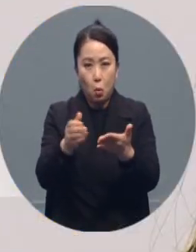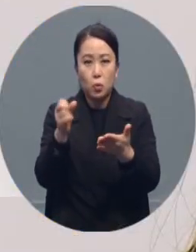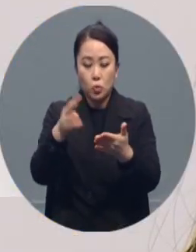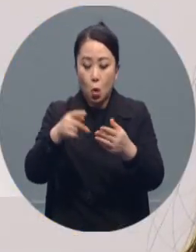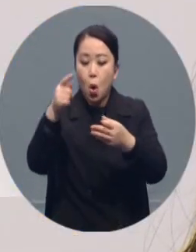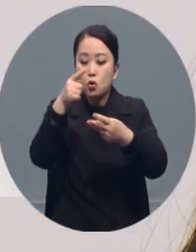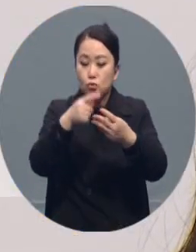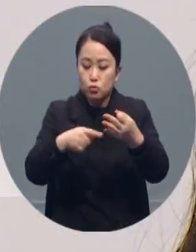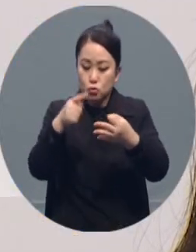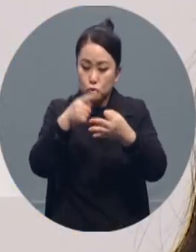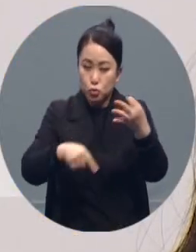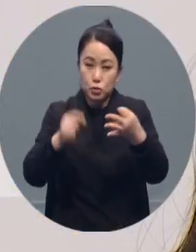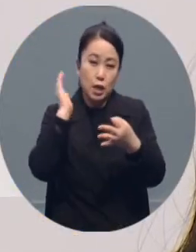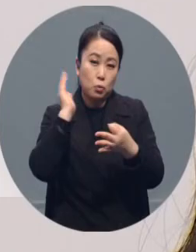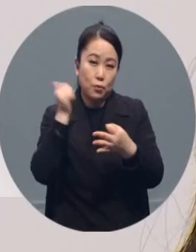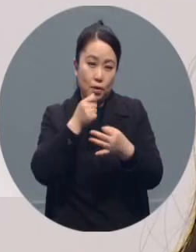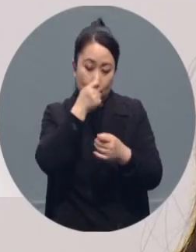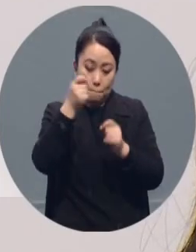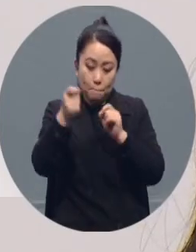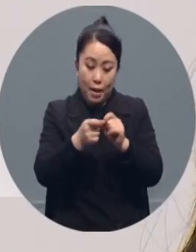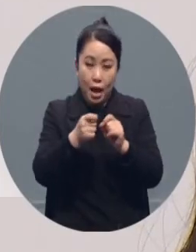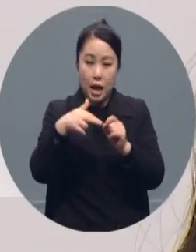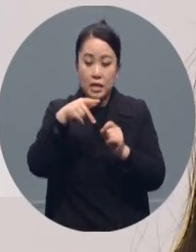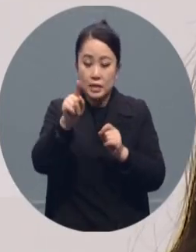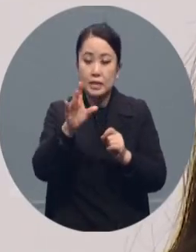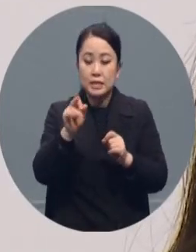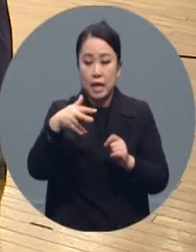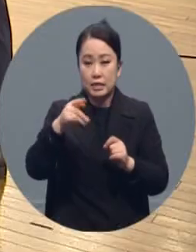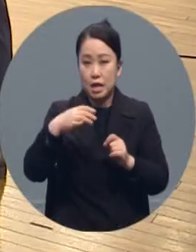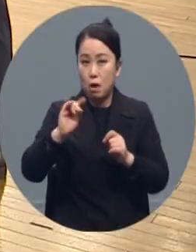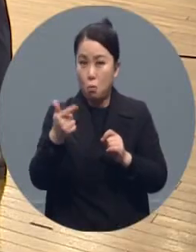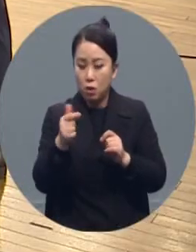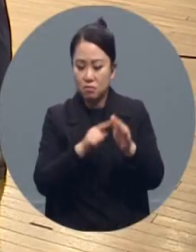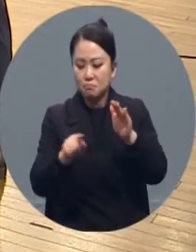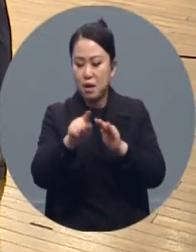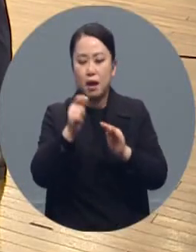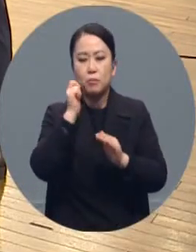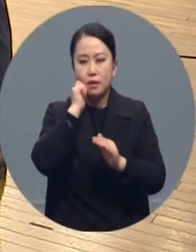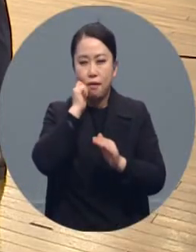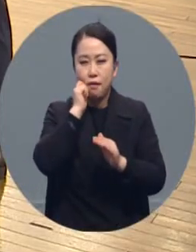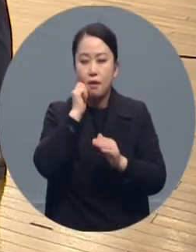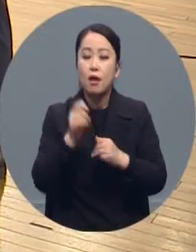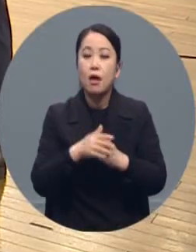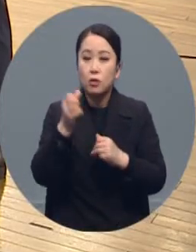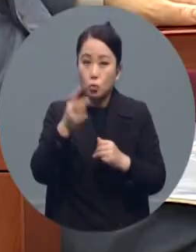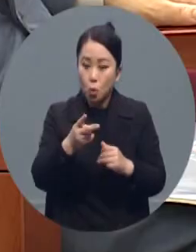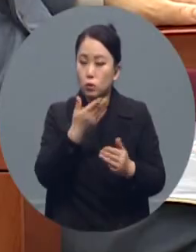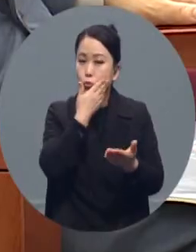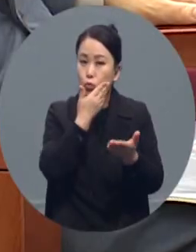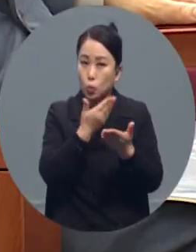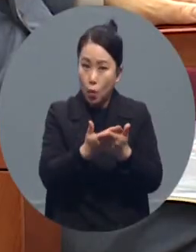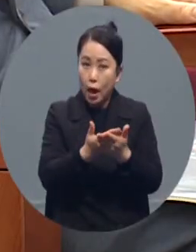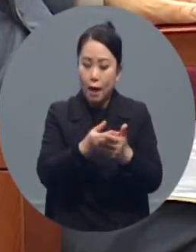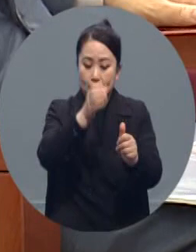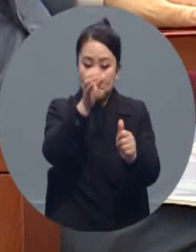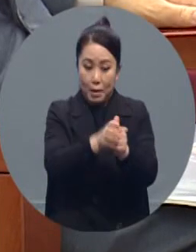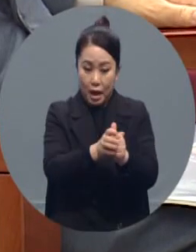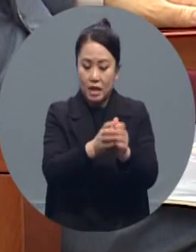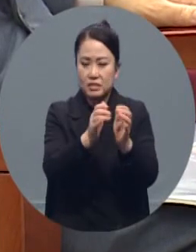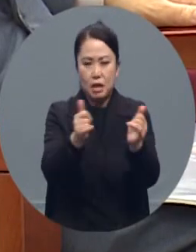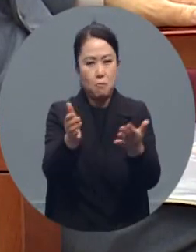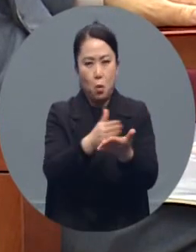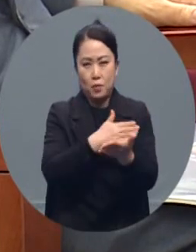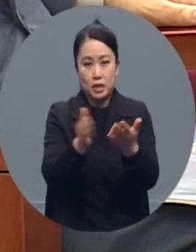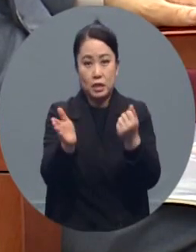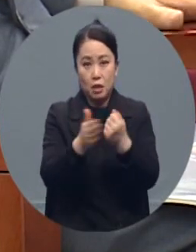꼽히는 장재원 의원도 전면에 나서지 못하는 상태입니다. 좌장으로서 구심점 역할을 하는 중진도 없어